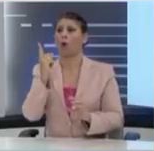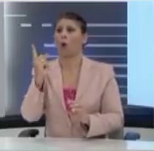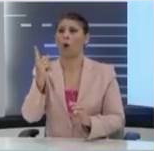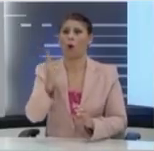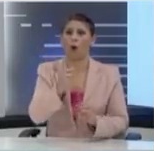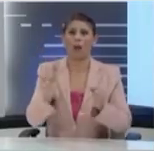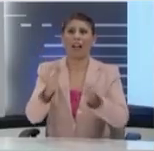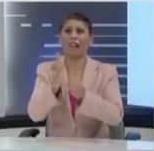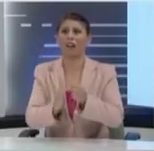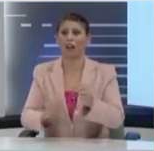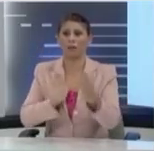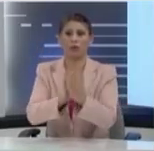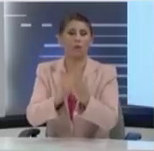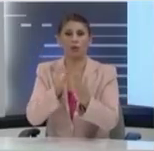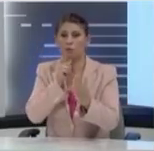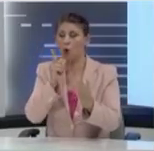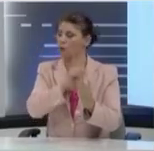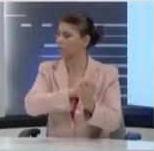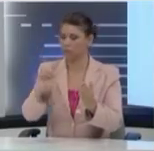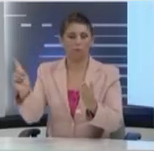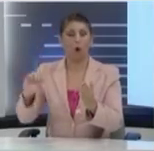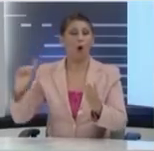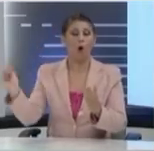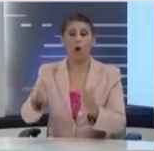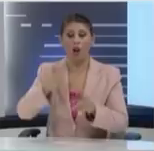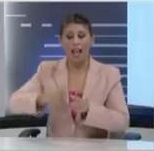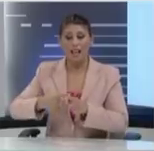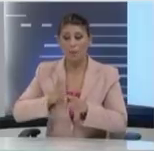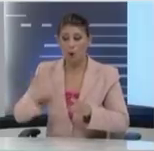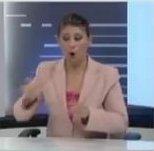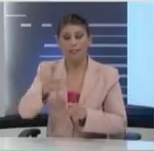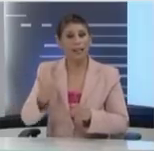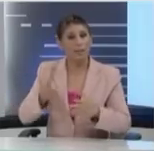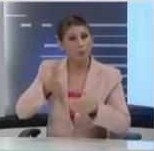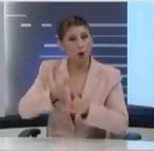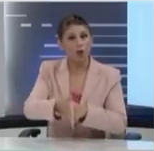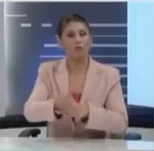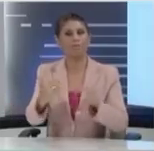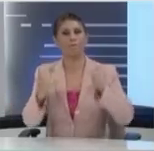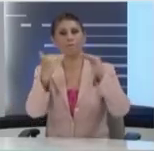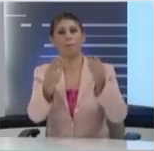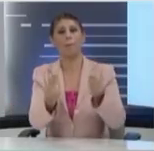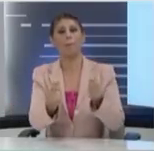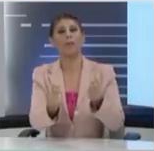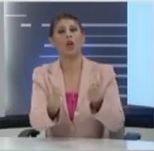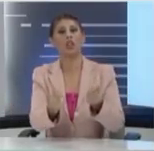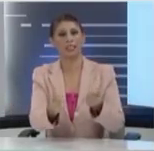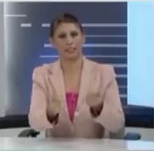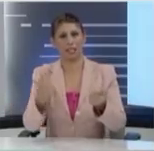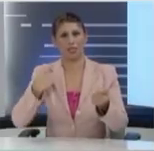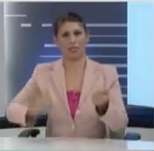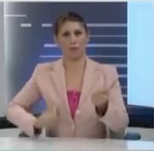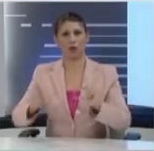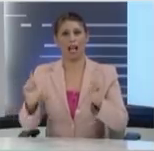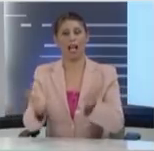του στο περιθώριο, να έχουν όλοι οι Έλληνες πολίτες πρόσβαση σε ένα υψηλής ποιότητας, θέλουμε,